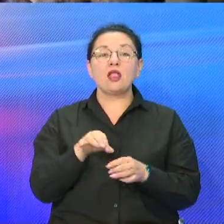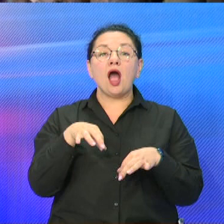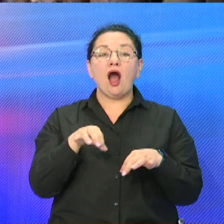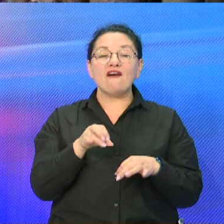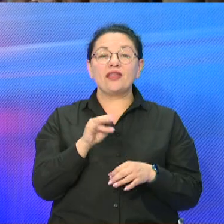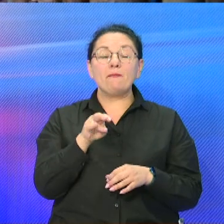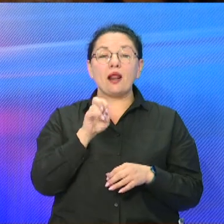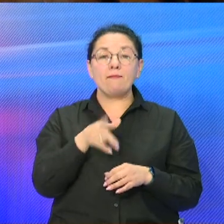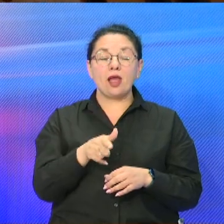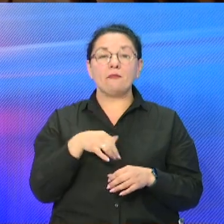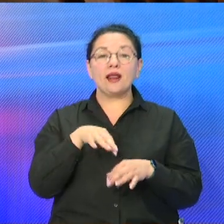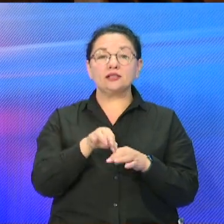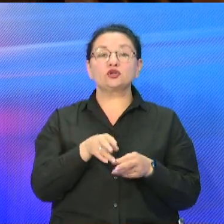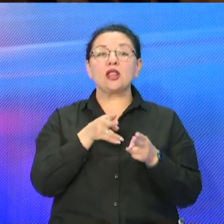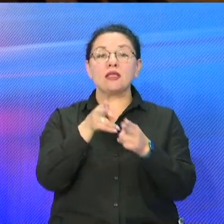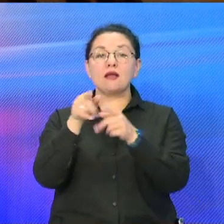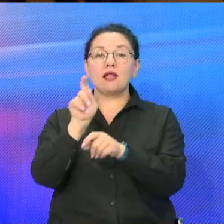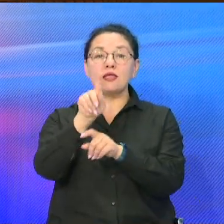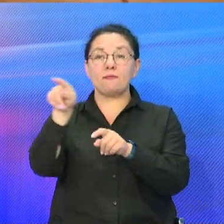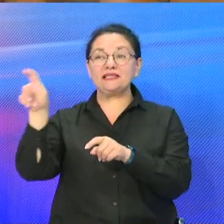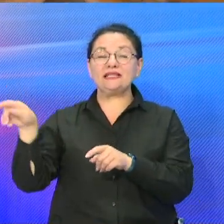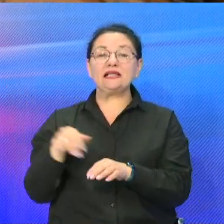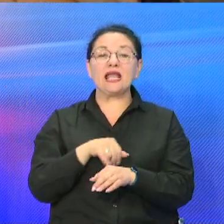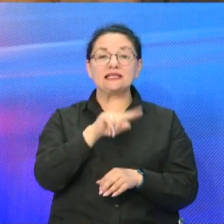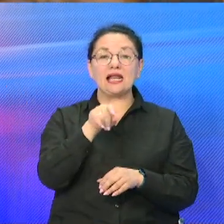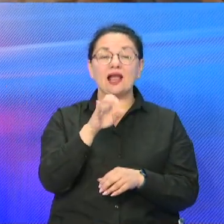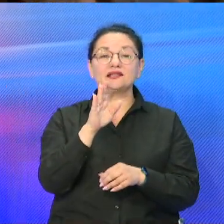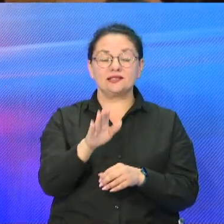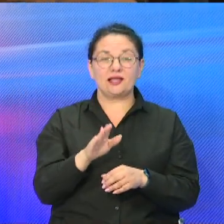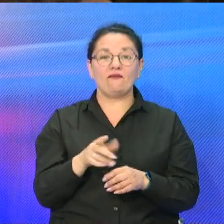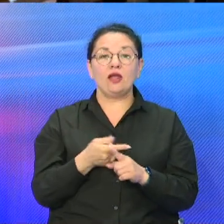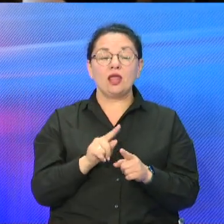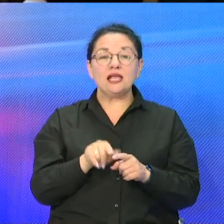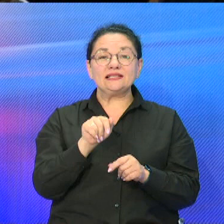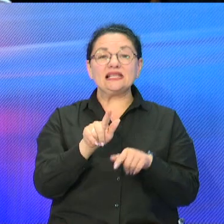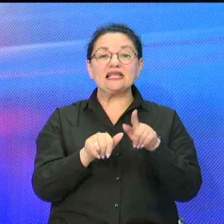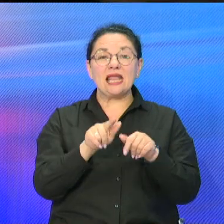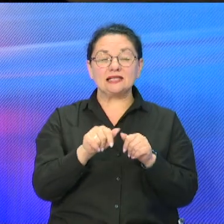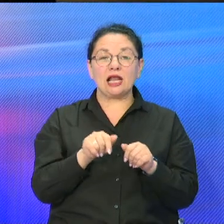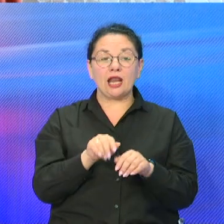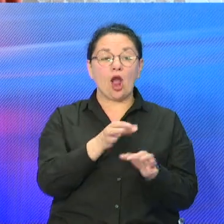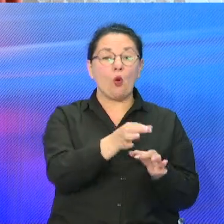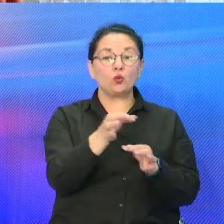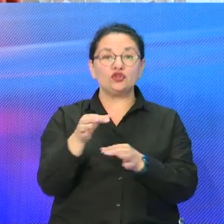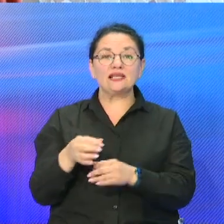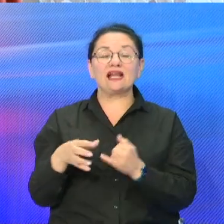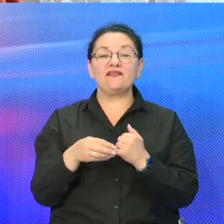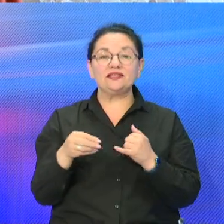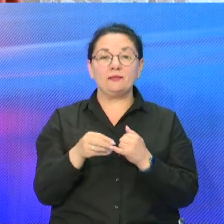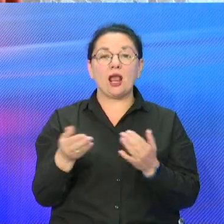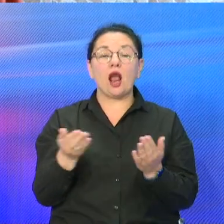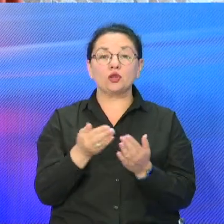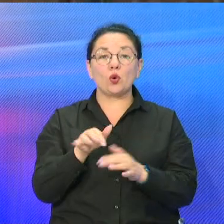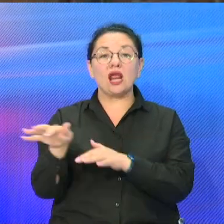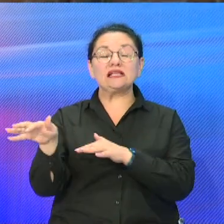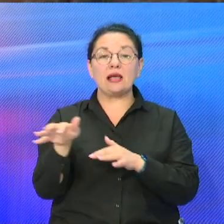некалькі пограничных застав и по наваколі Августовского канала. Тут каждый метр земли заховывает память об кривавой войне, якая забрала жизни